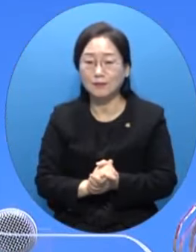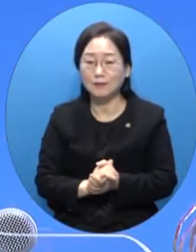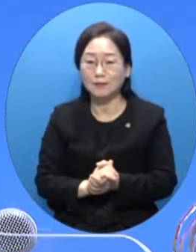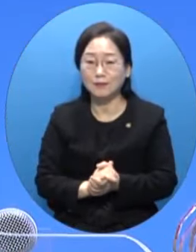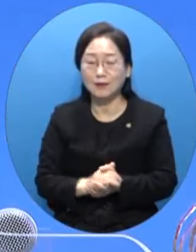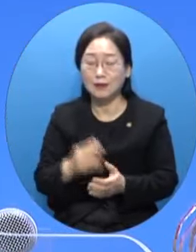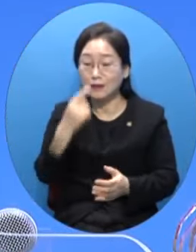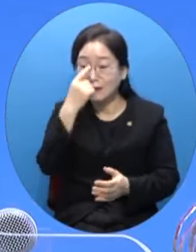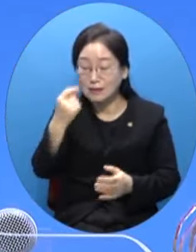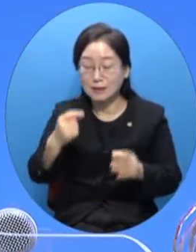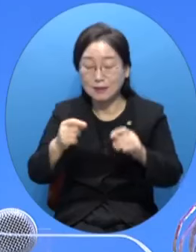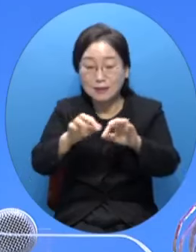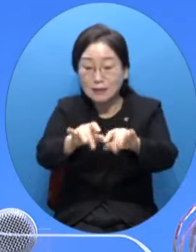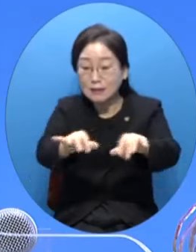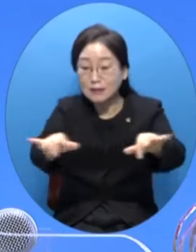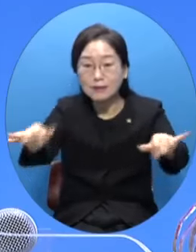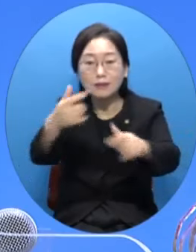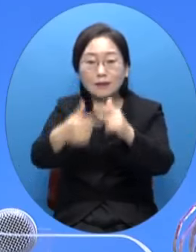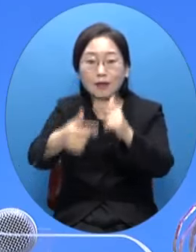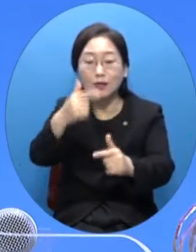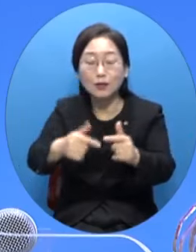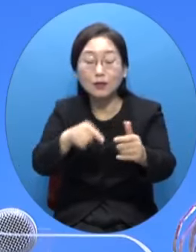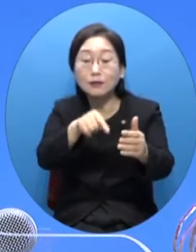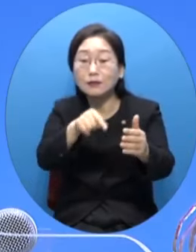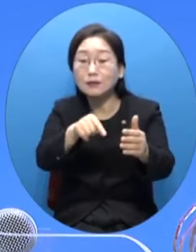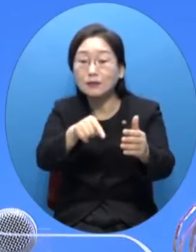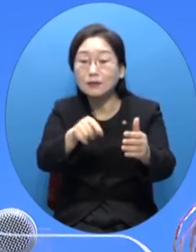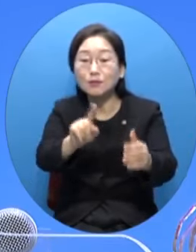이 가시덤불, 이 가시나무가 바로